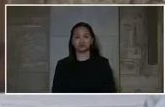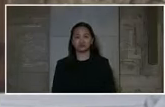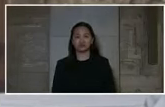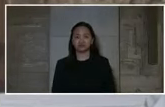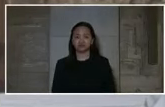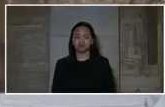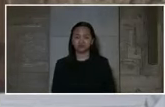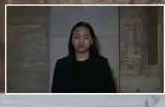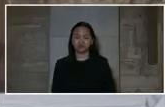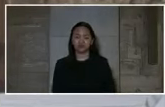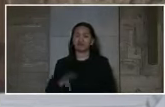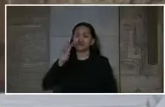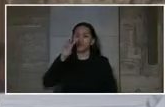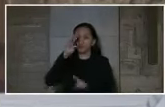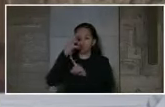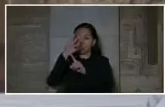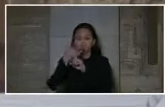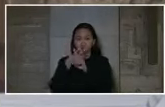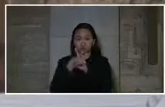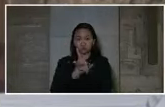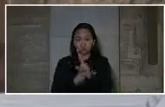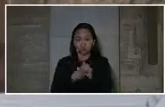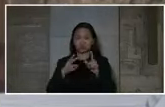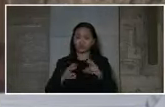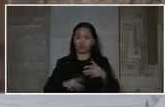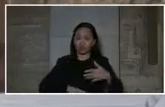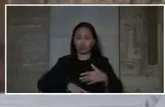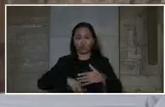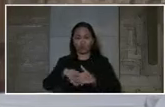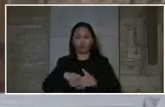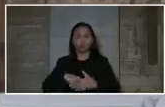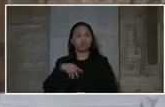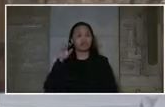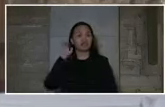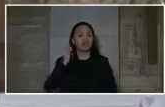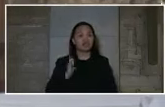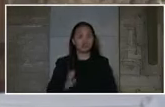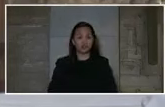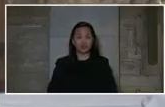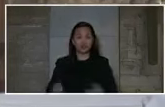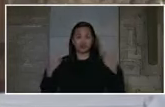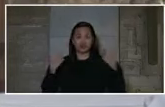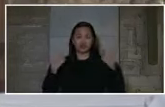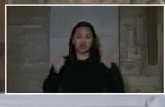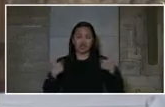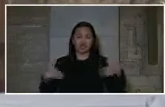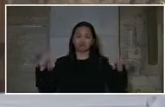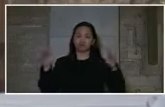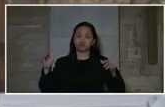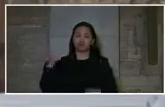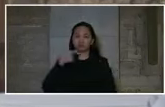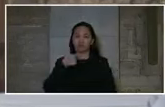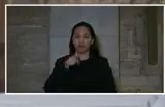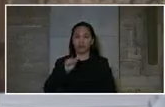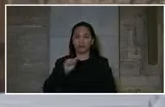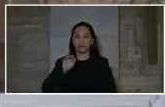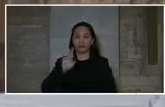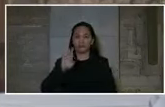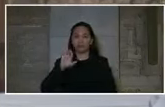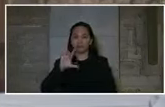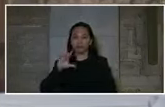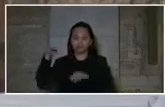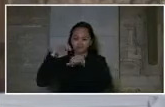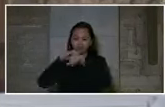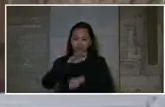Nang ika-anim na buwan na ng pagdadalang tao ni Elizabeth, ang anghel Gabriel ay sinugo ng Diyos sa